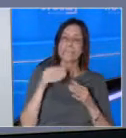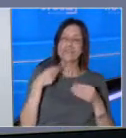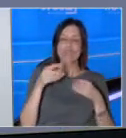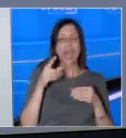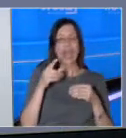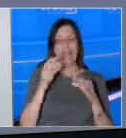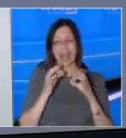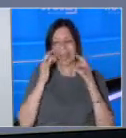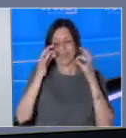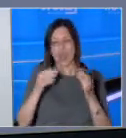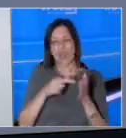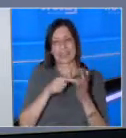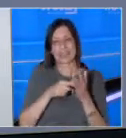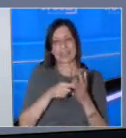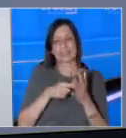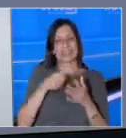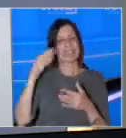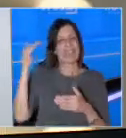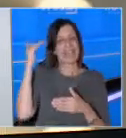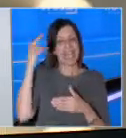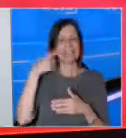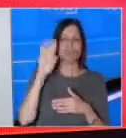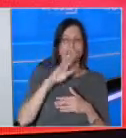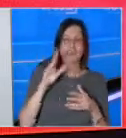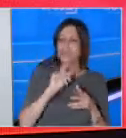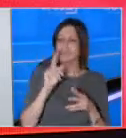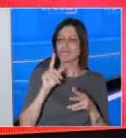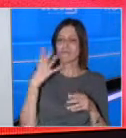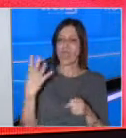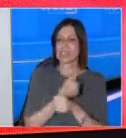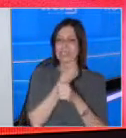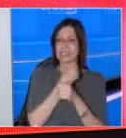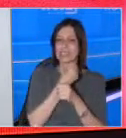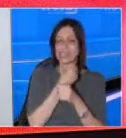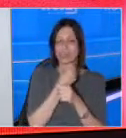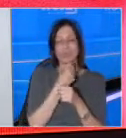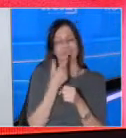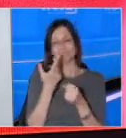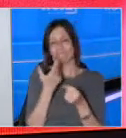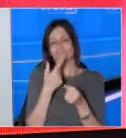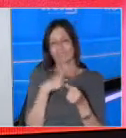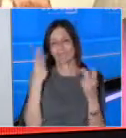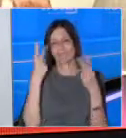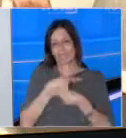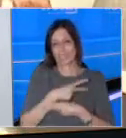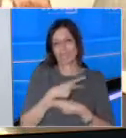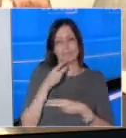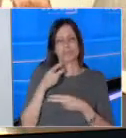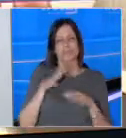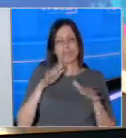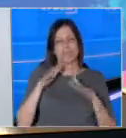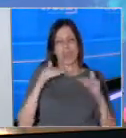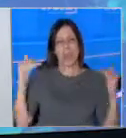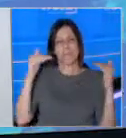כי גנץ ונתניהו לא הצליחו להגיע להסכמות. זוכרים את זה? אותה ממשלה, ממשלת האחדות, הממשלה הפריטטית של הכנסת הקודמת, הכנסת